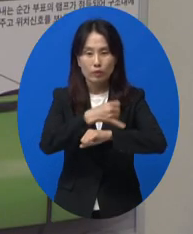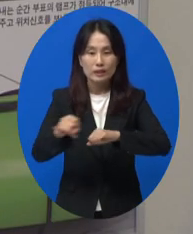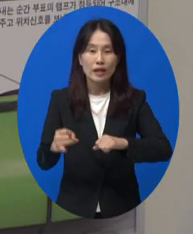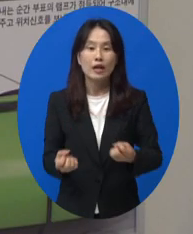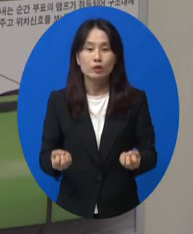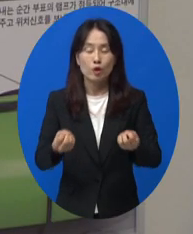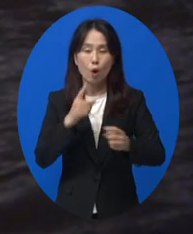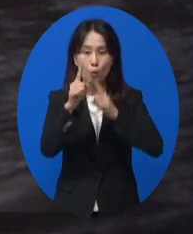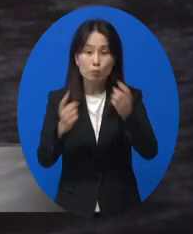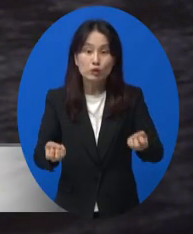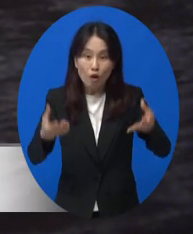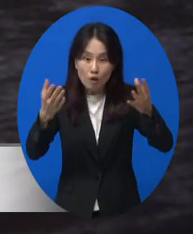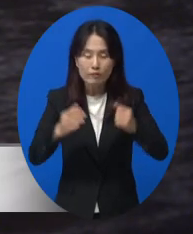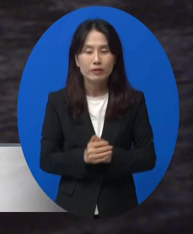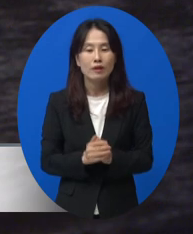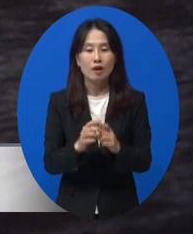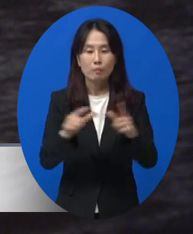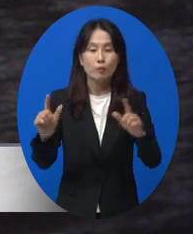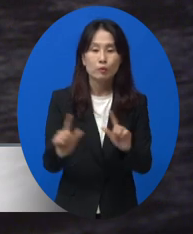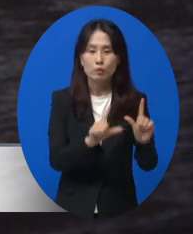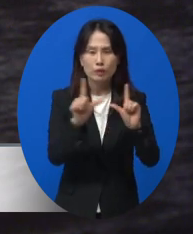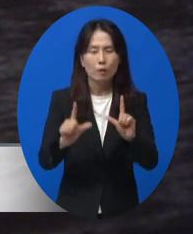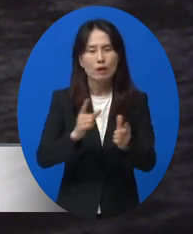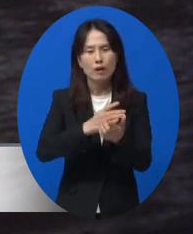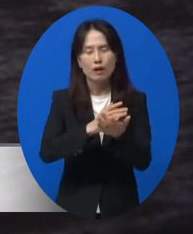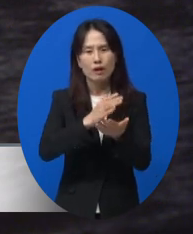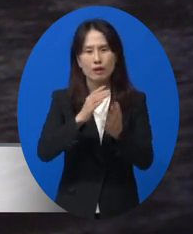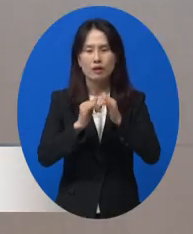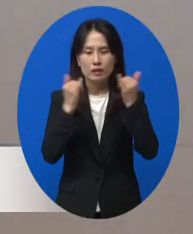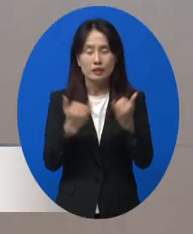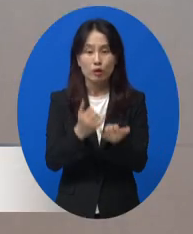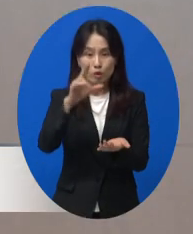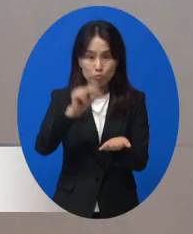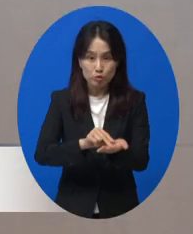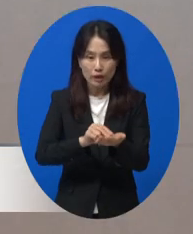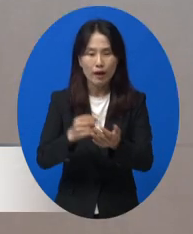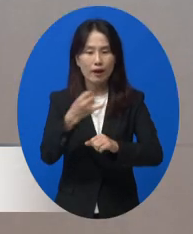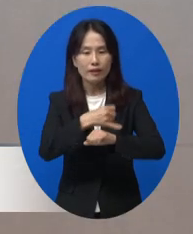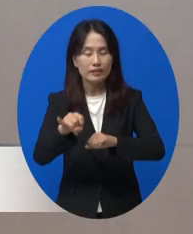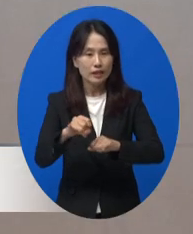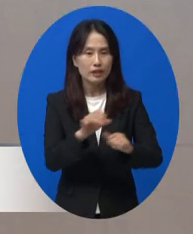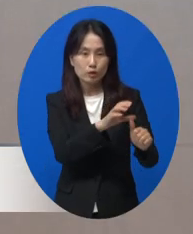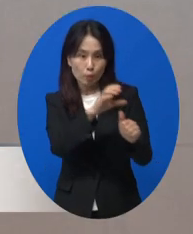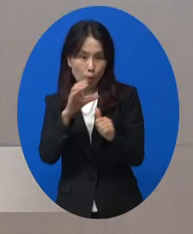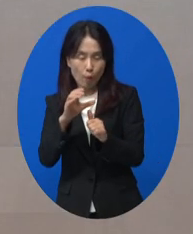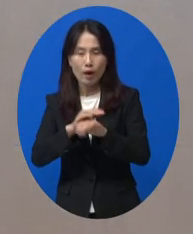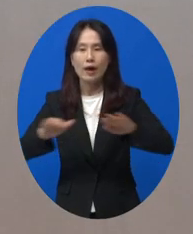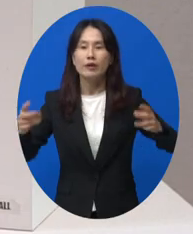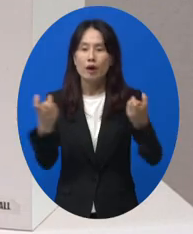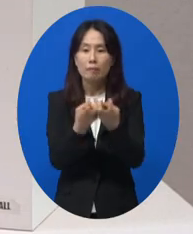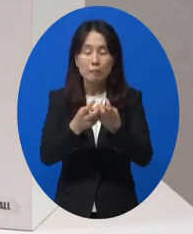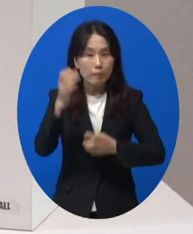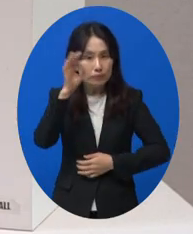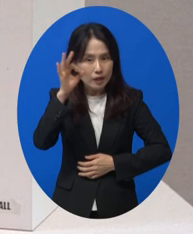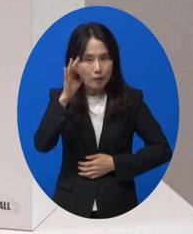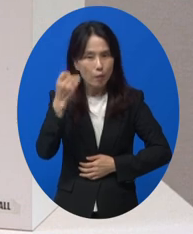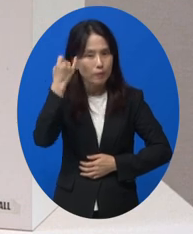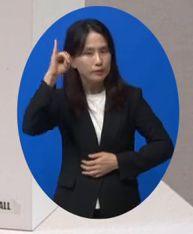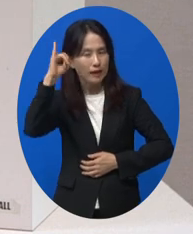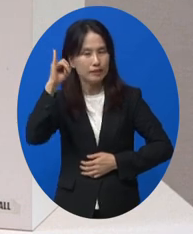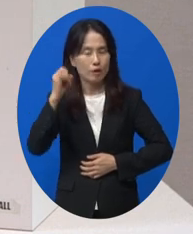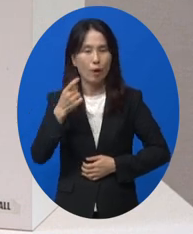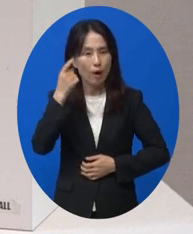일상생활에서 접하는 다양한 사회적 문제를 공공디자인 관점에서 해결방안을 찾고 창의적 아이디어를 발굴하기